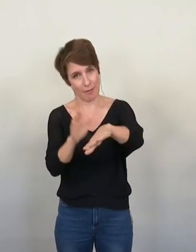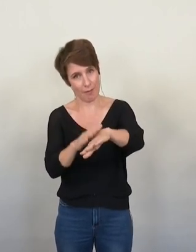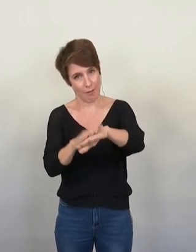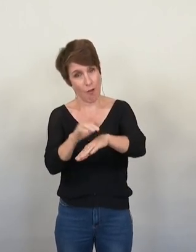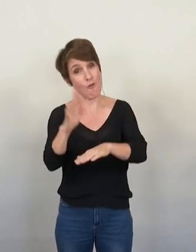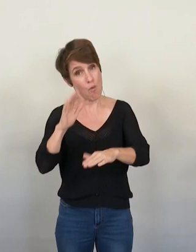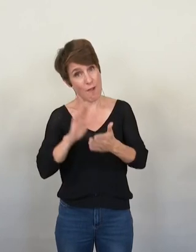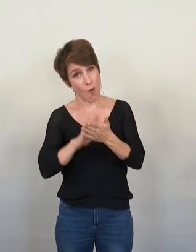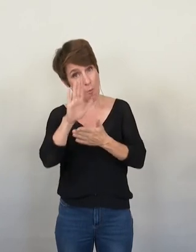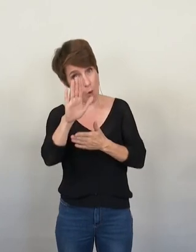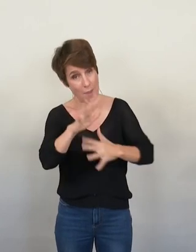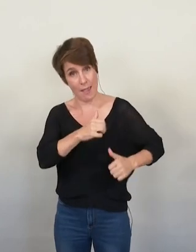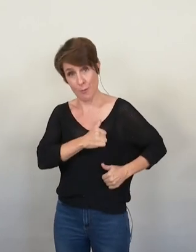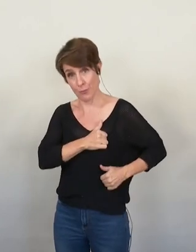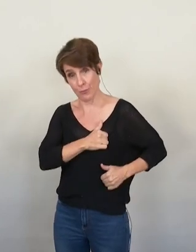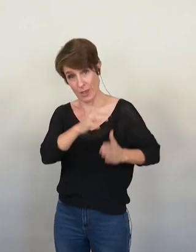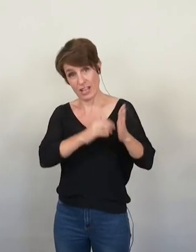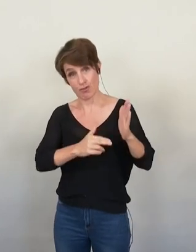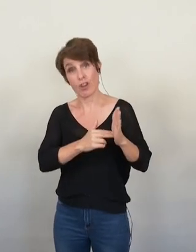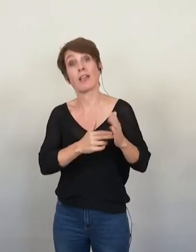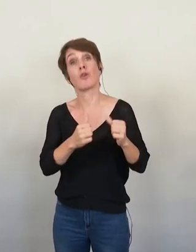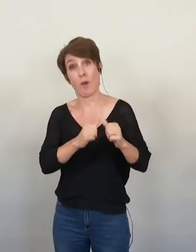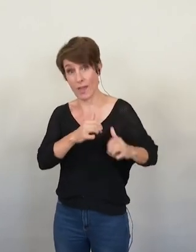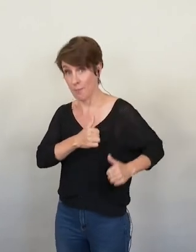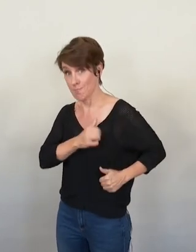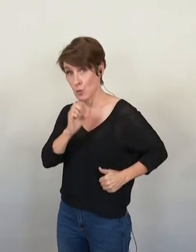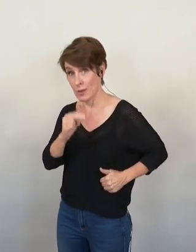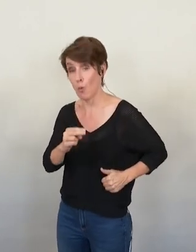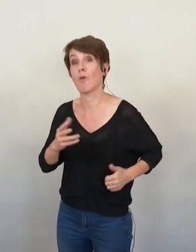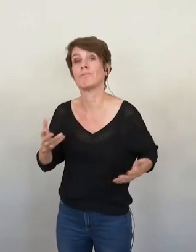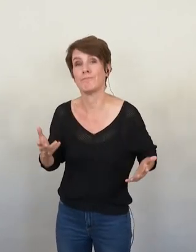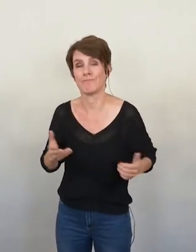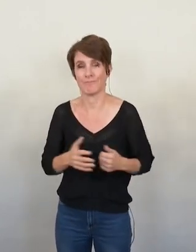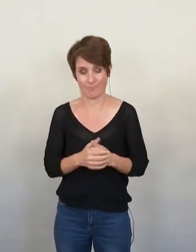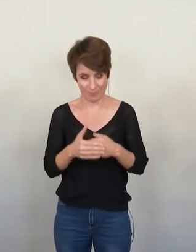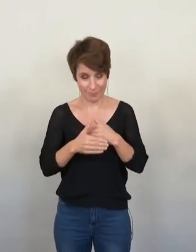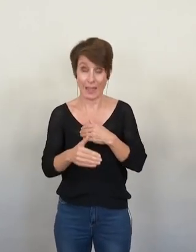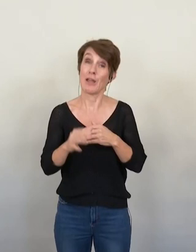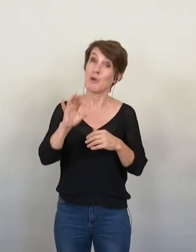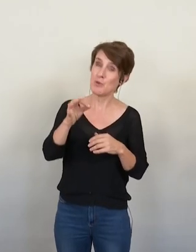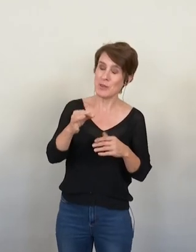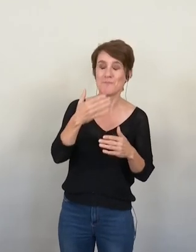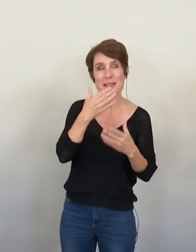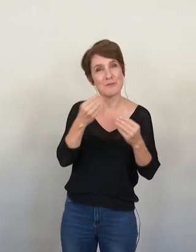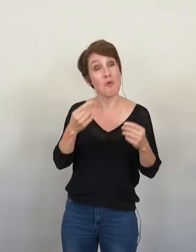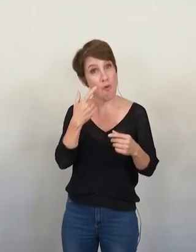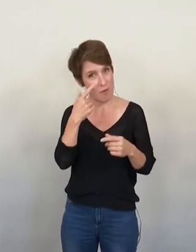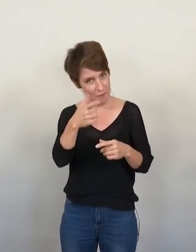engagement merci beaucoup nous avons pu constater votre détermination effectivement madame